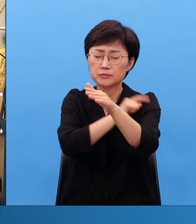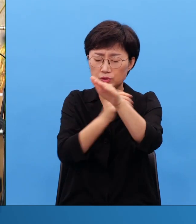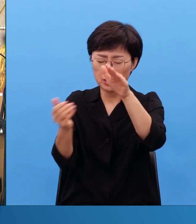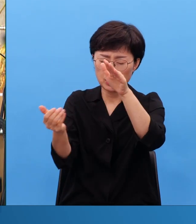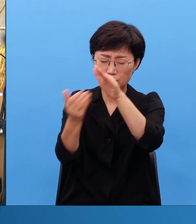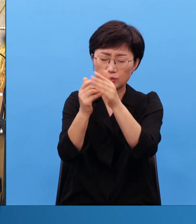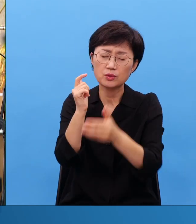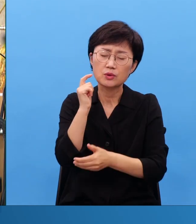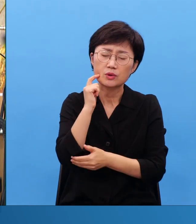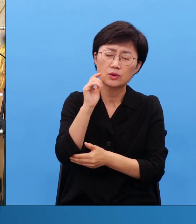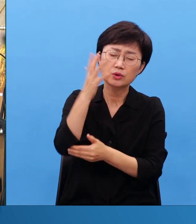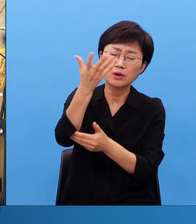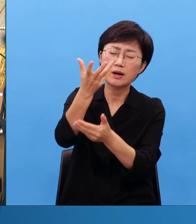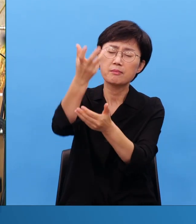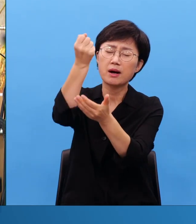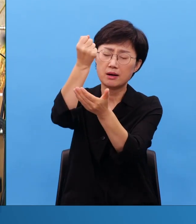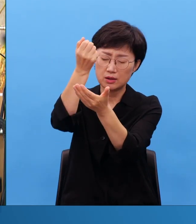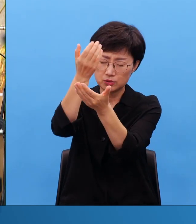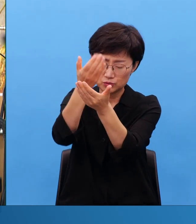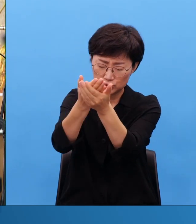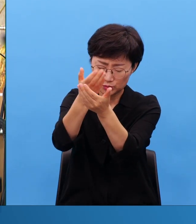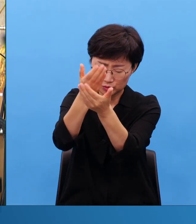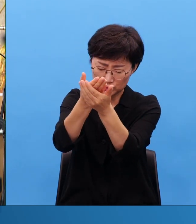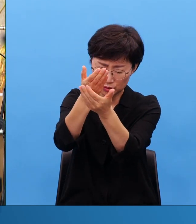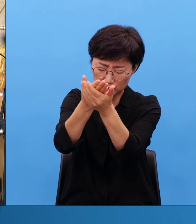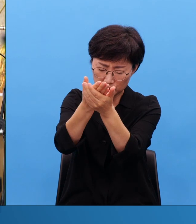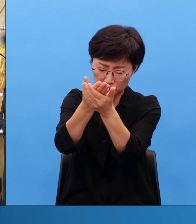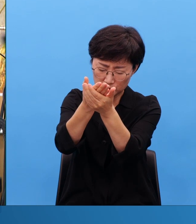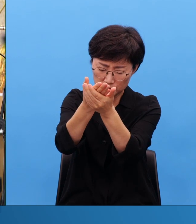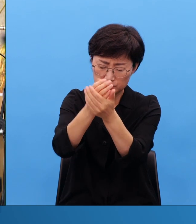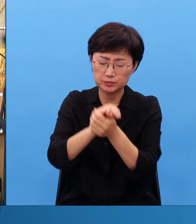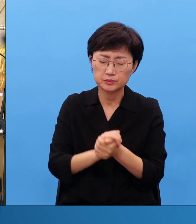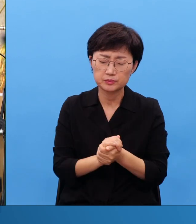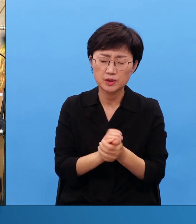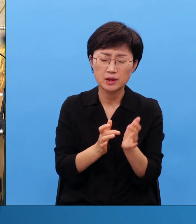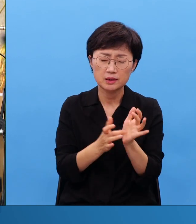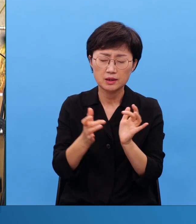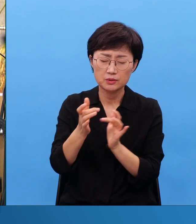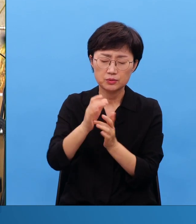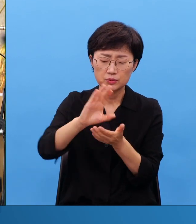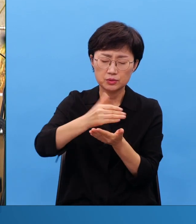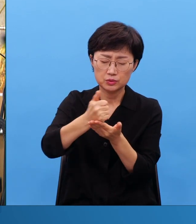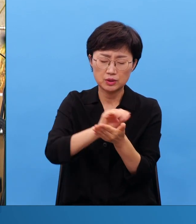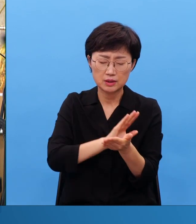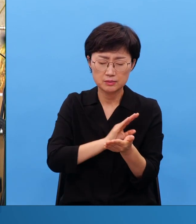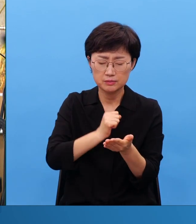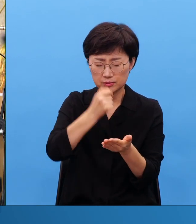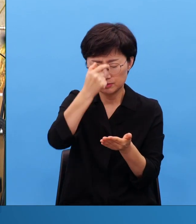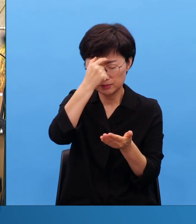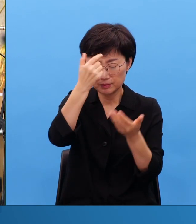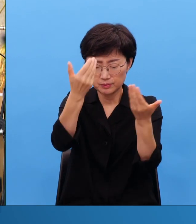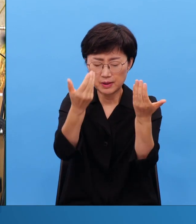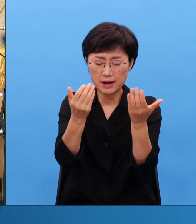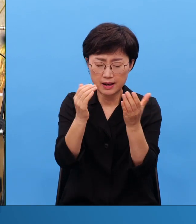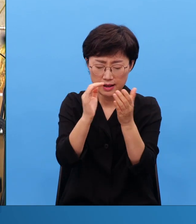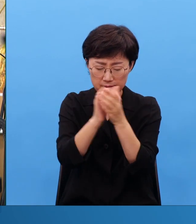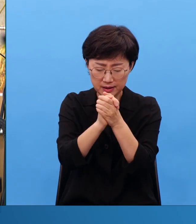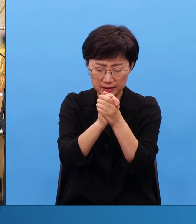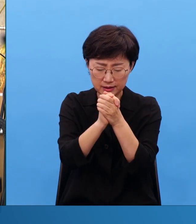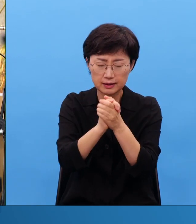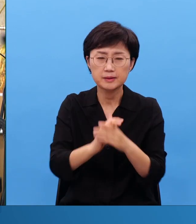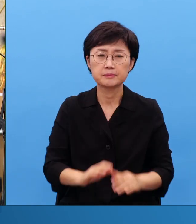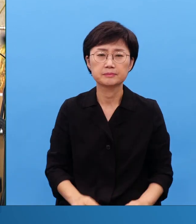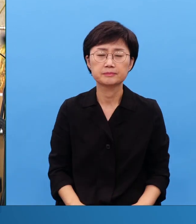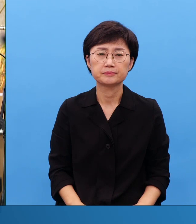예배가 되게 하옵소서. May it be a worship where you alone receive the greatest glory. 예수 그리스도 이름으로 기도드립니다. In Jesus Christ's name we pray.